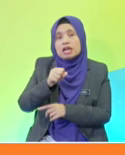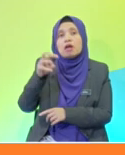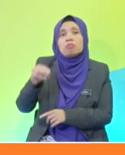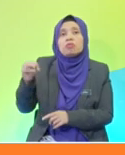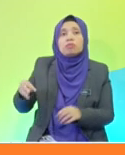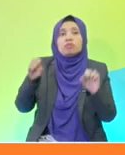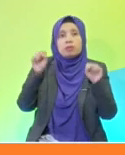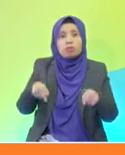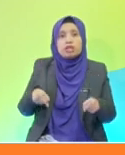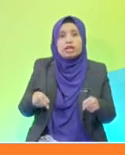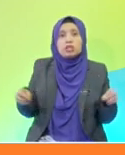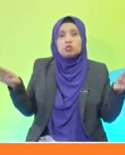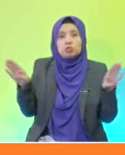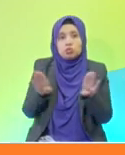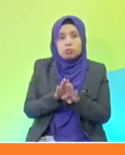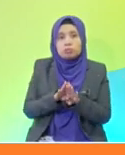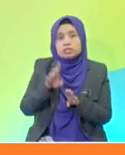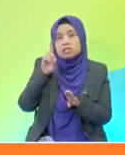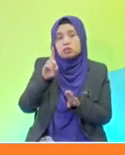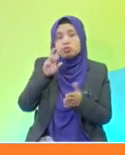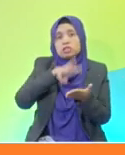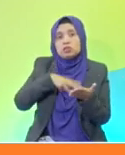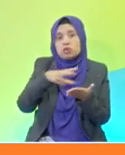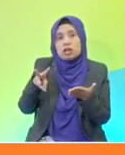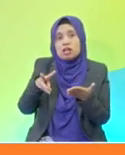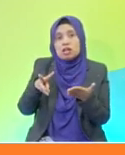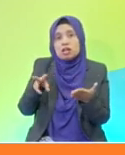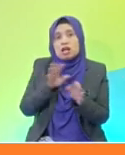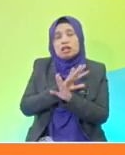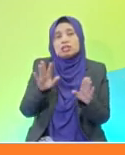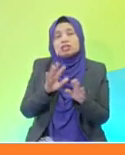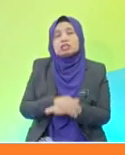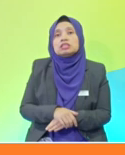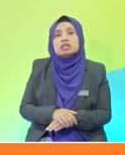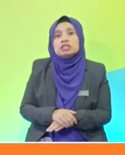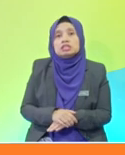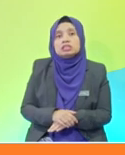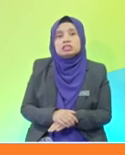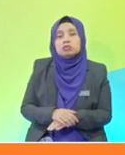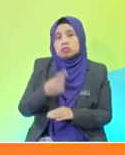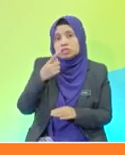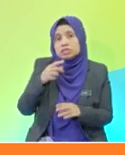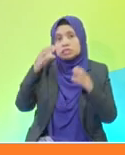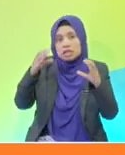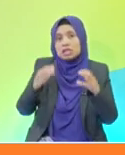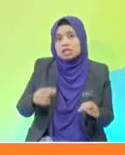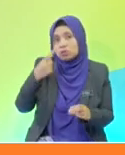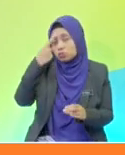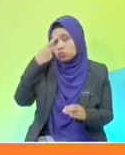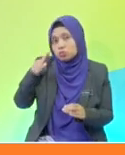boleh menutup satu jadua sebenarnya tak perlu bak tak calon-calon kaidah untuk menjawab dengan